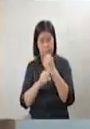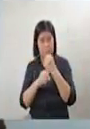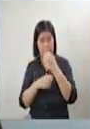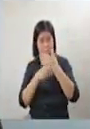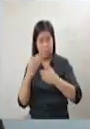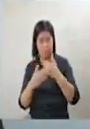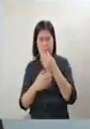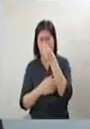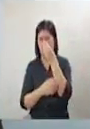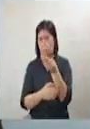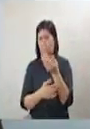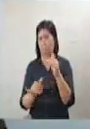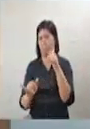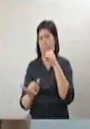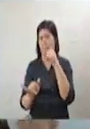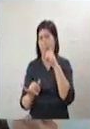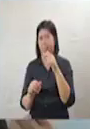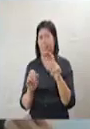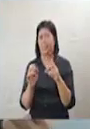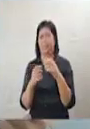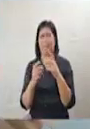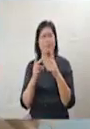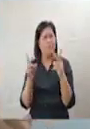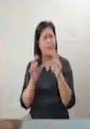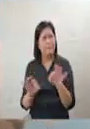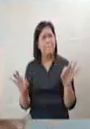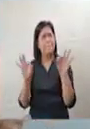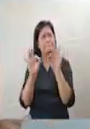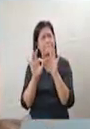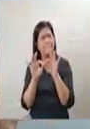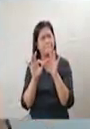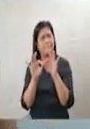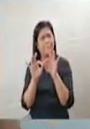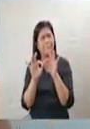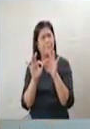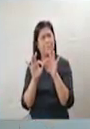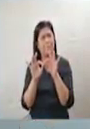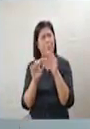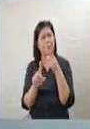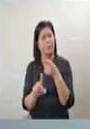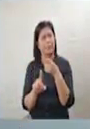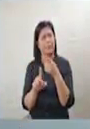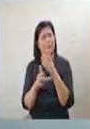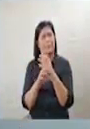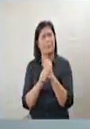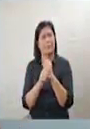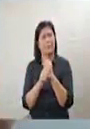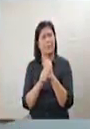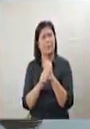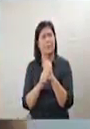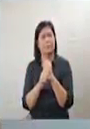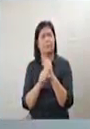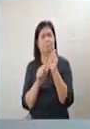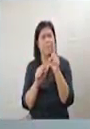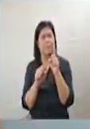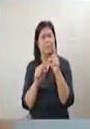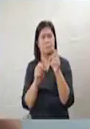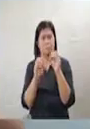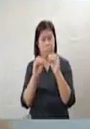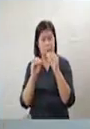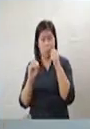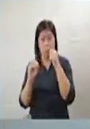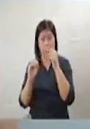may underrepresentation ng babae. Strongly represented tayo sa rank and file, more and more strongly sa